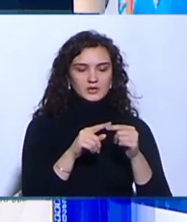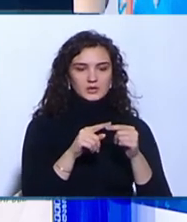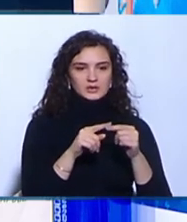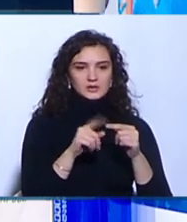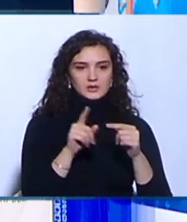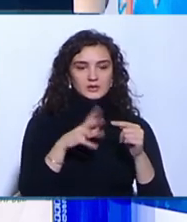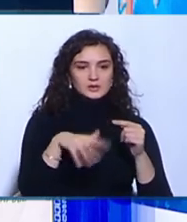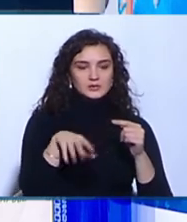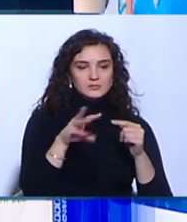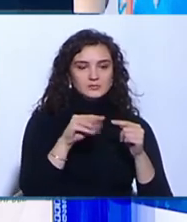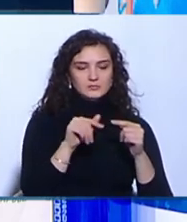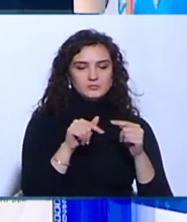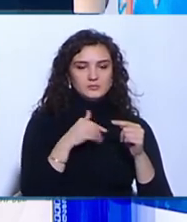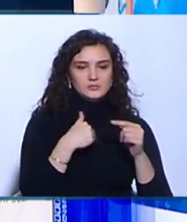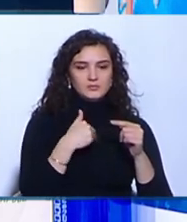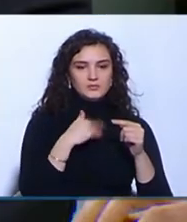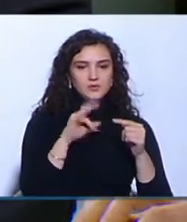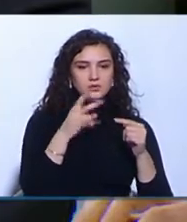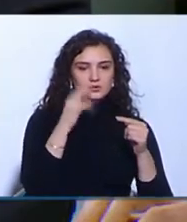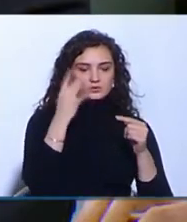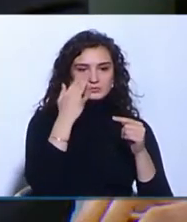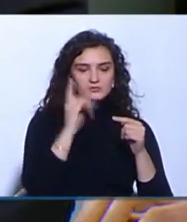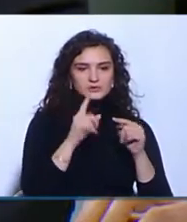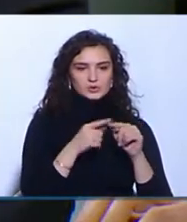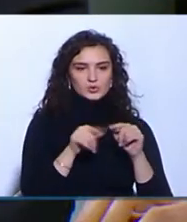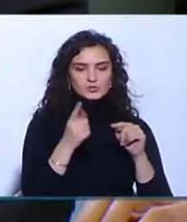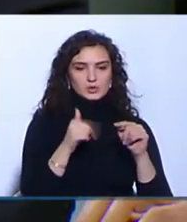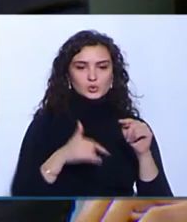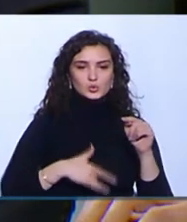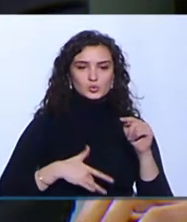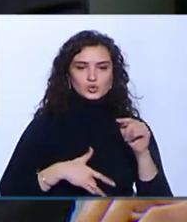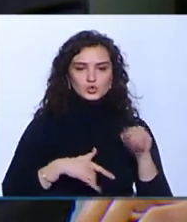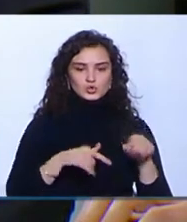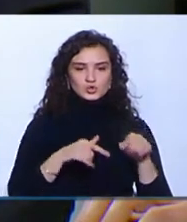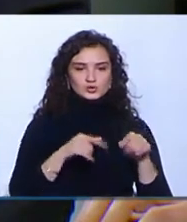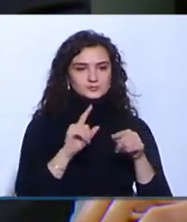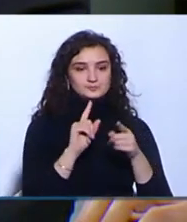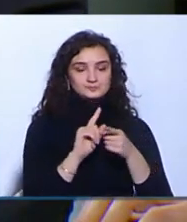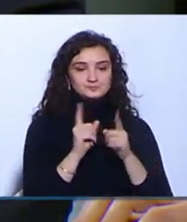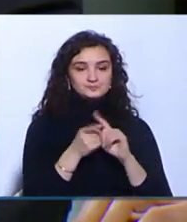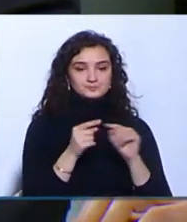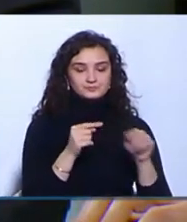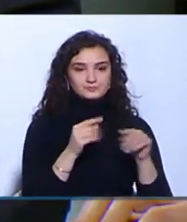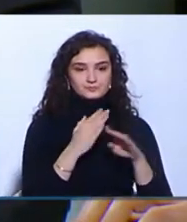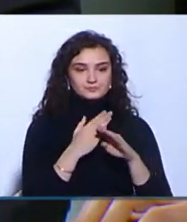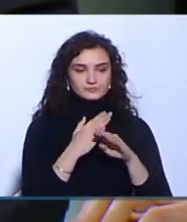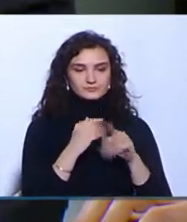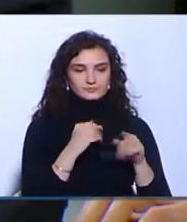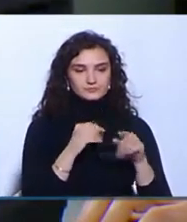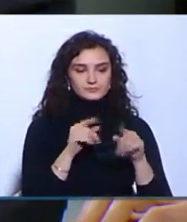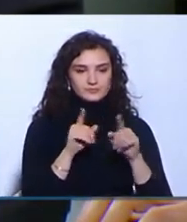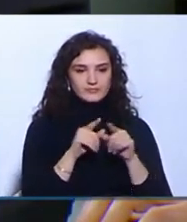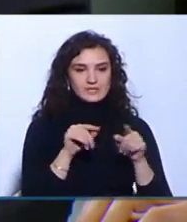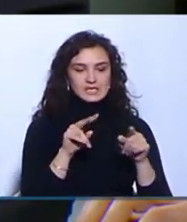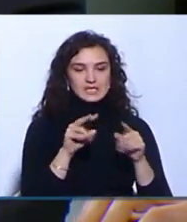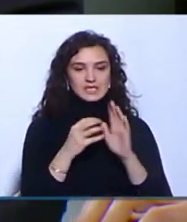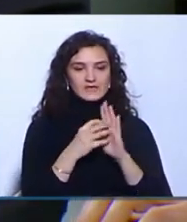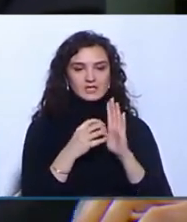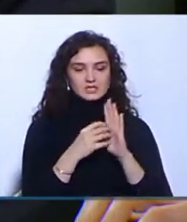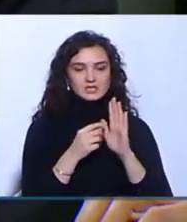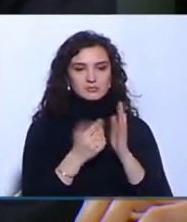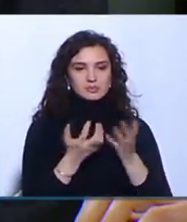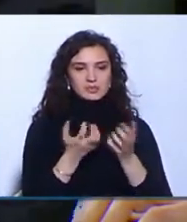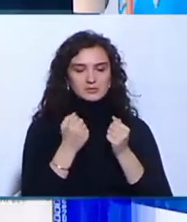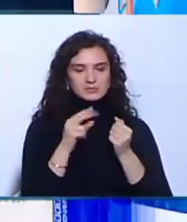მთელ რეგიონს ასუფთავთ, მაგრამ ახლა ჩვენ უწარმოგვიდგენთ, რომ ეს მარტო კუჭის ლიმფური კვანძებია. ეს ლიმფური კვანძები არის ის ლიმფური კვანძები, რომელიც